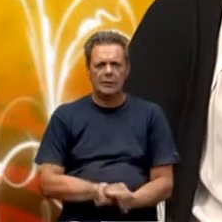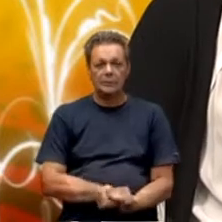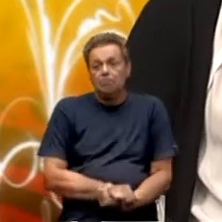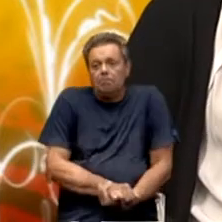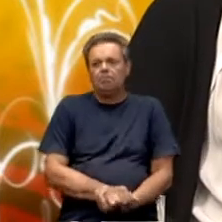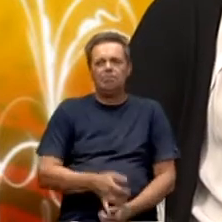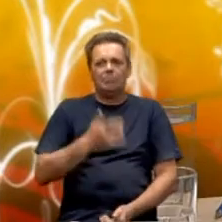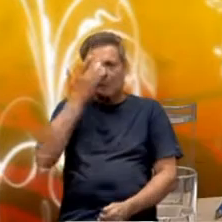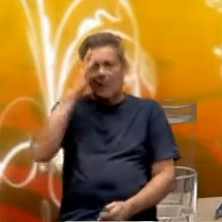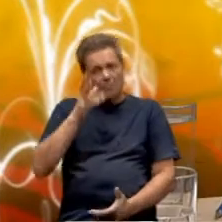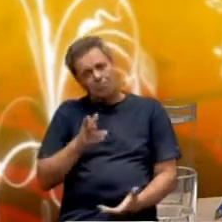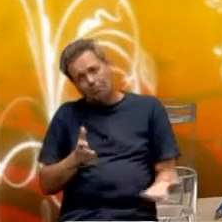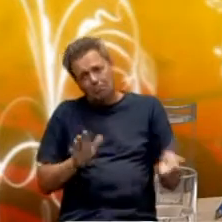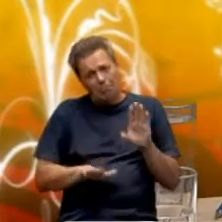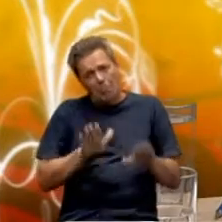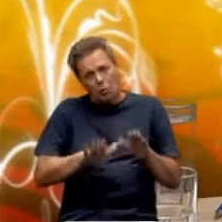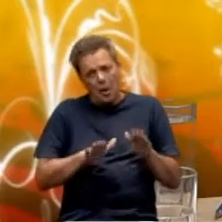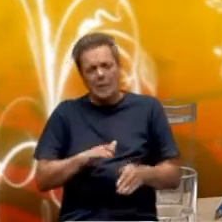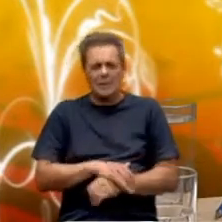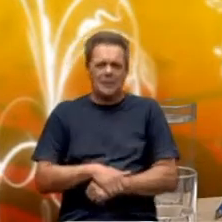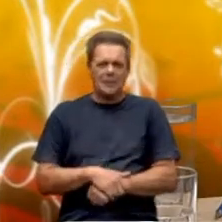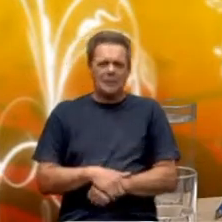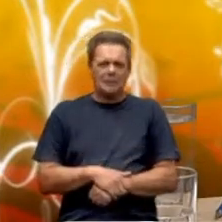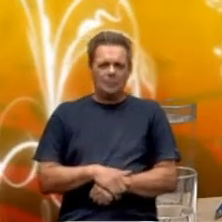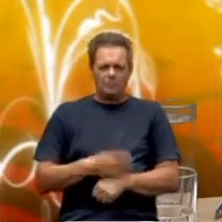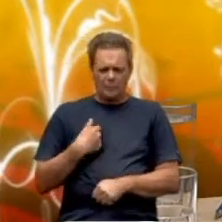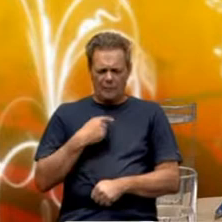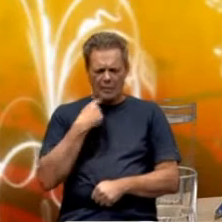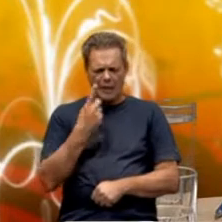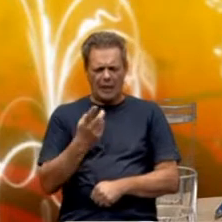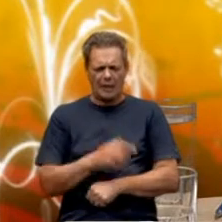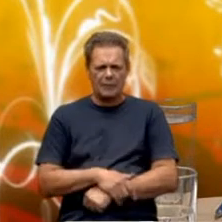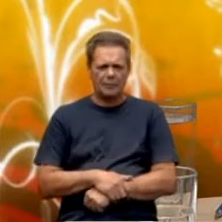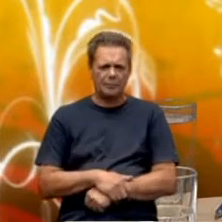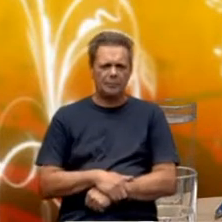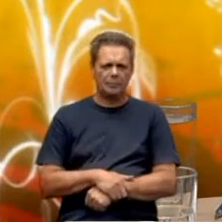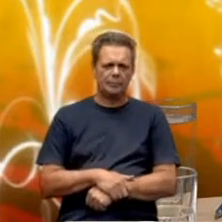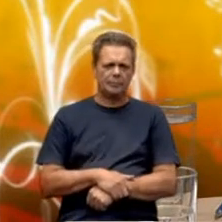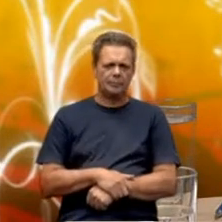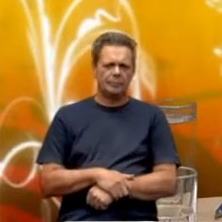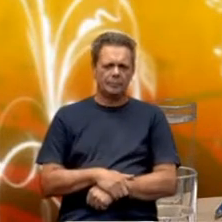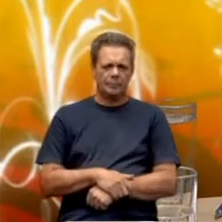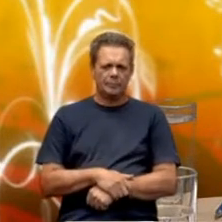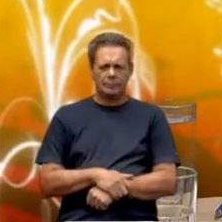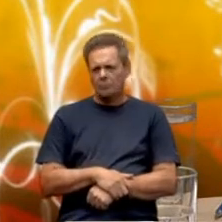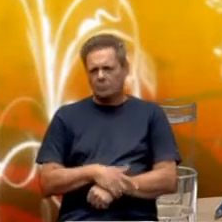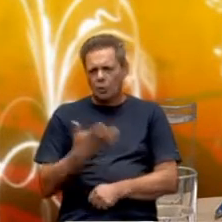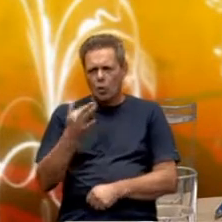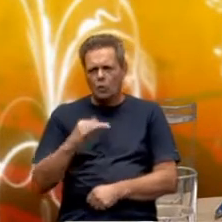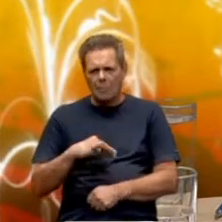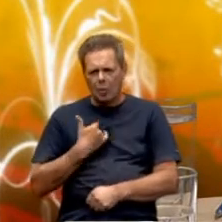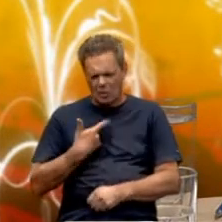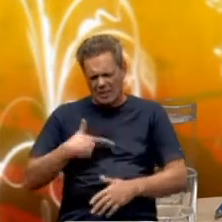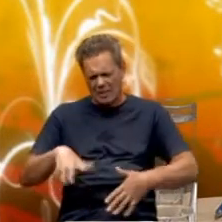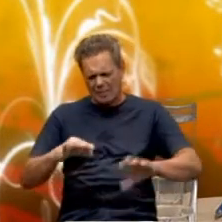da. Dobro, Ivana. Robert, vi ste kazali, isto ste prebolili. Da, tako je. U kojem dobu? Sa 17